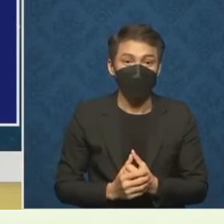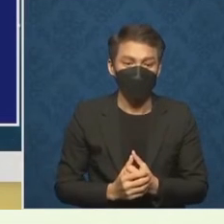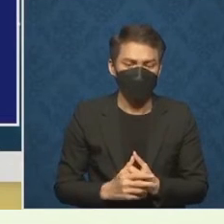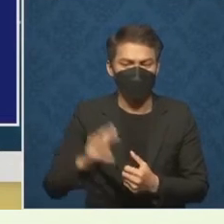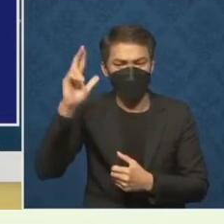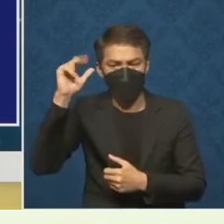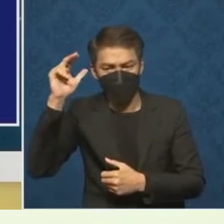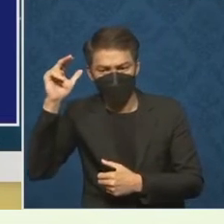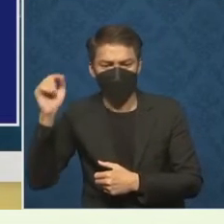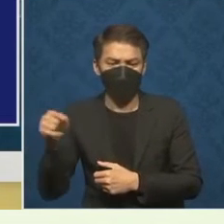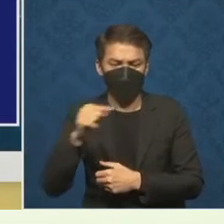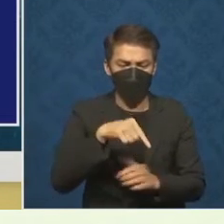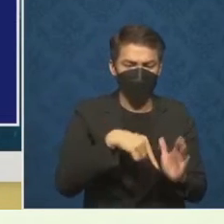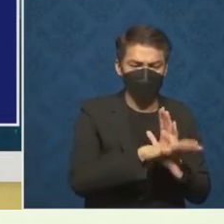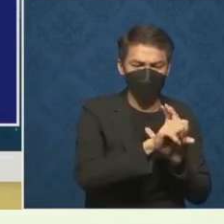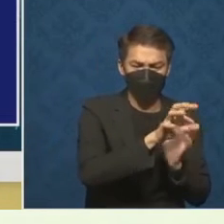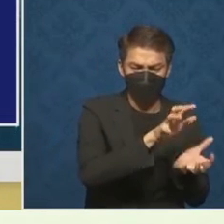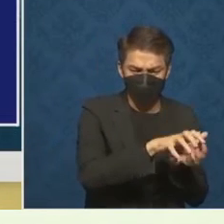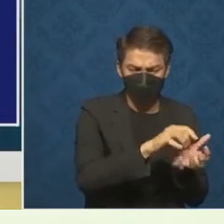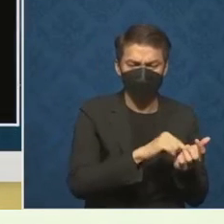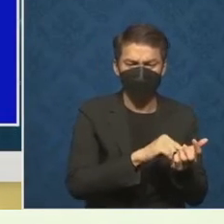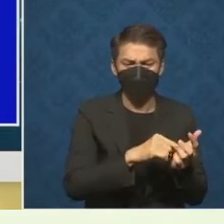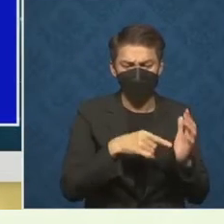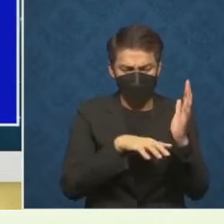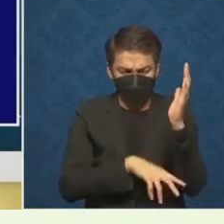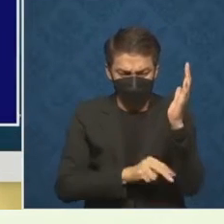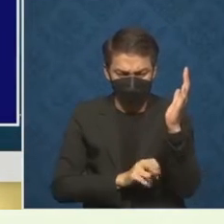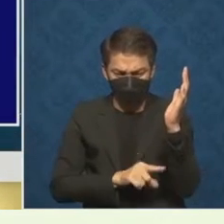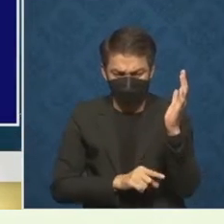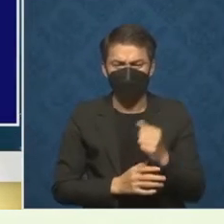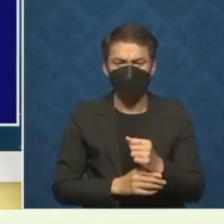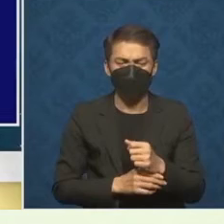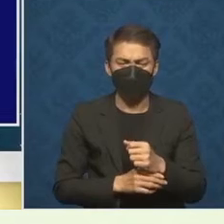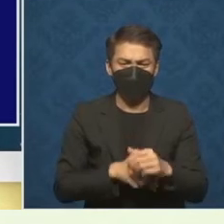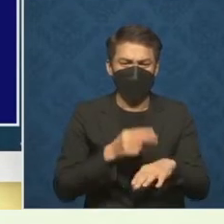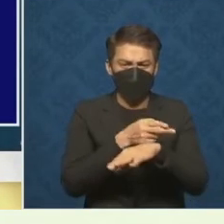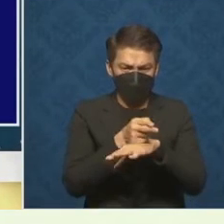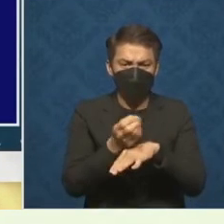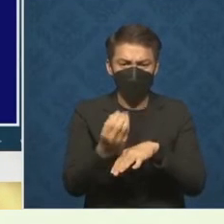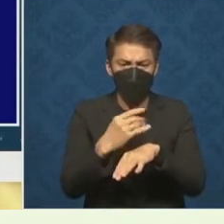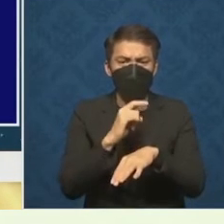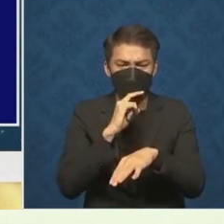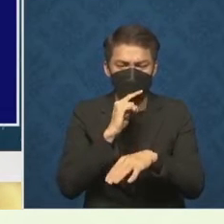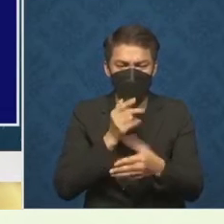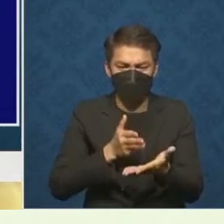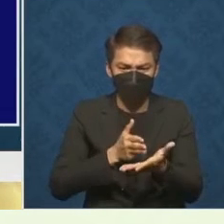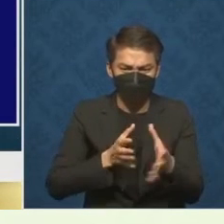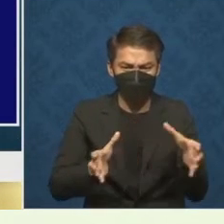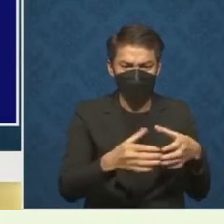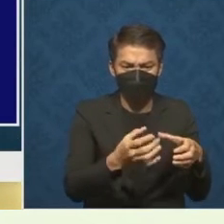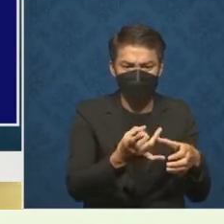รงนี้ก็ดีหรือต่อไปจะเป็นนครศรีก็ดีนะคลิปมันบอกอยู่นะครับคลิปมันบอกอยู่งั้นตรงนี้หมายเลข4น